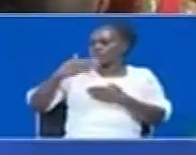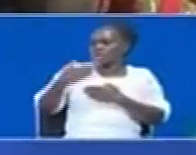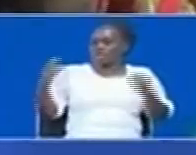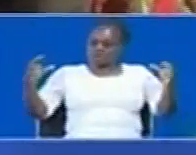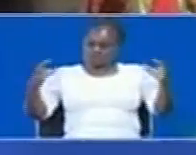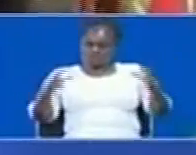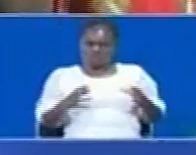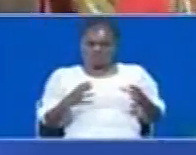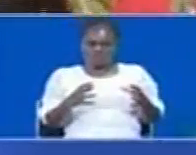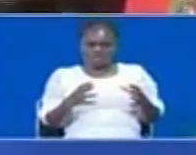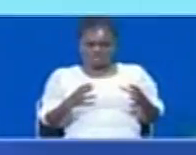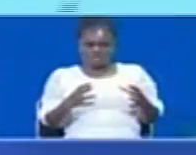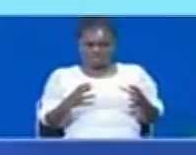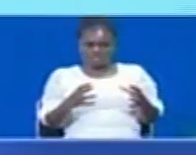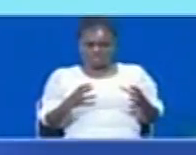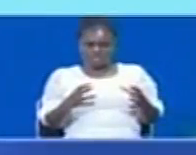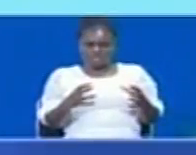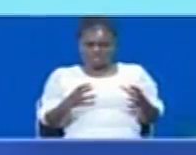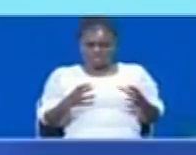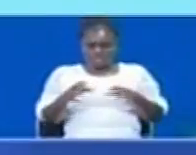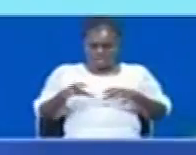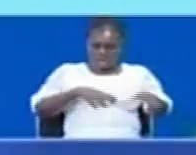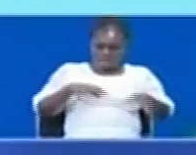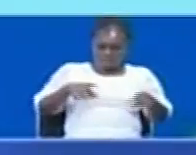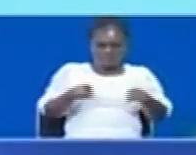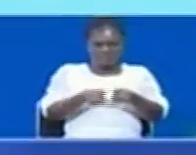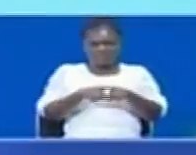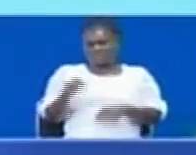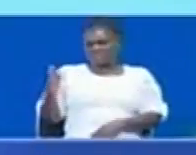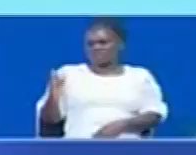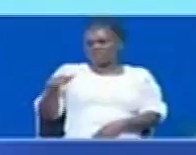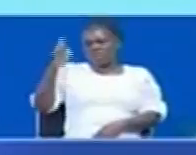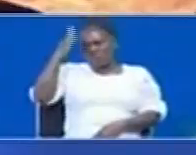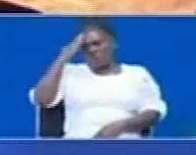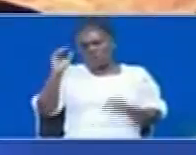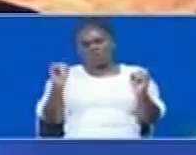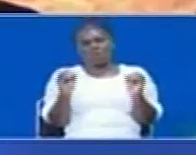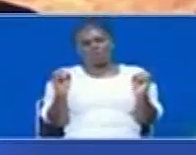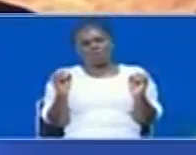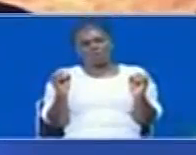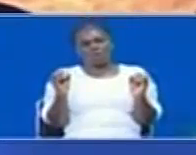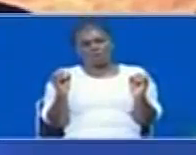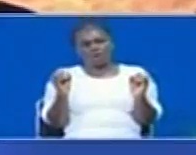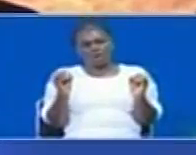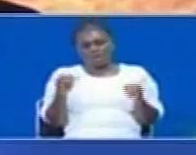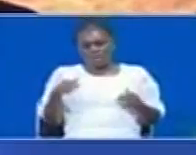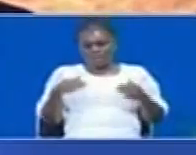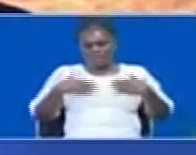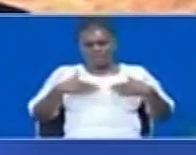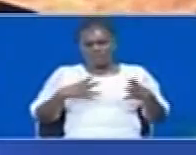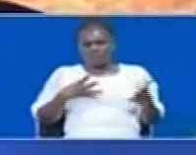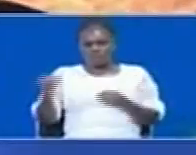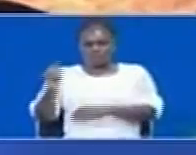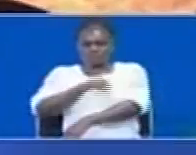Wenyeji wanapishana na mifugo kuteka maji ambayo hata usalama wake hawana uhakika. Karibu kila mtu mwenye anaishi area hii akienda